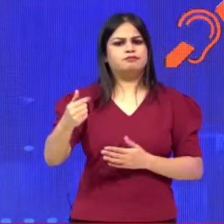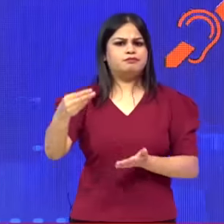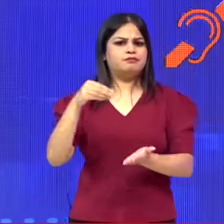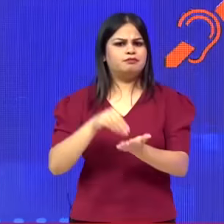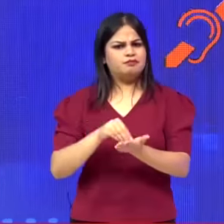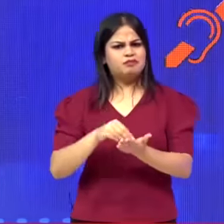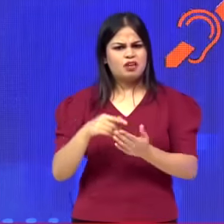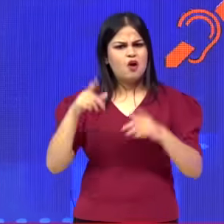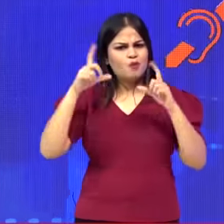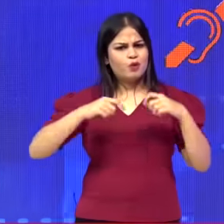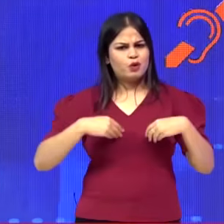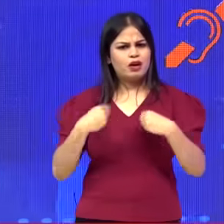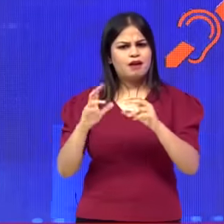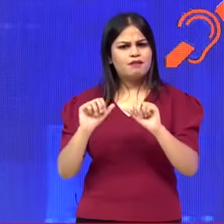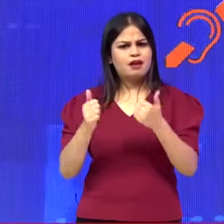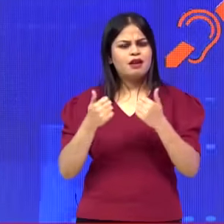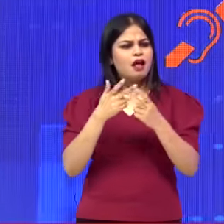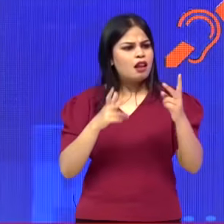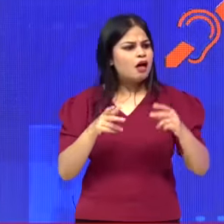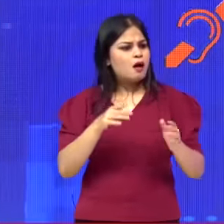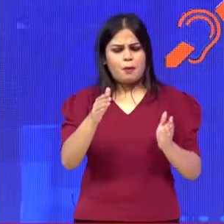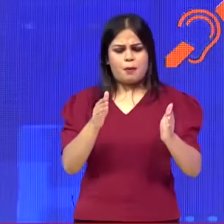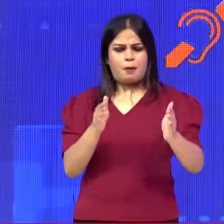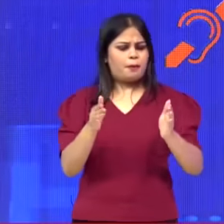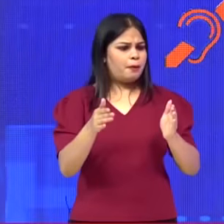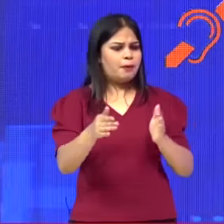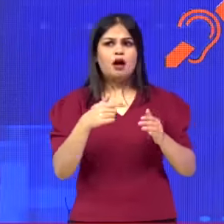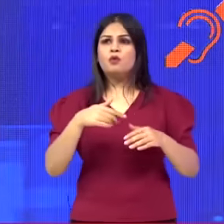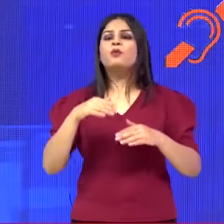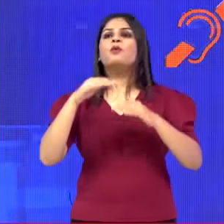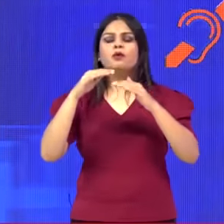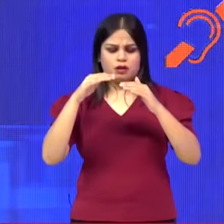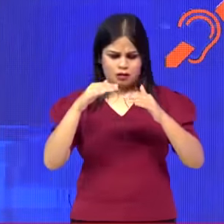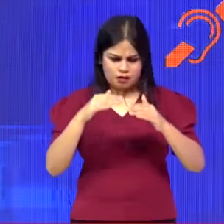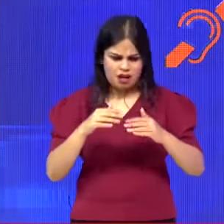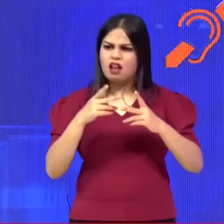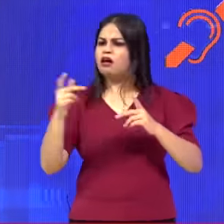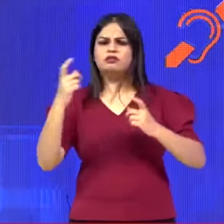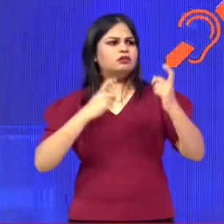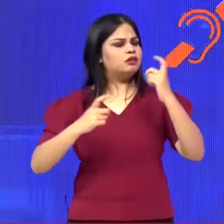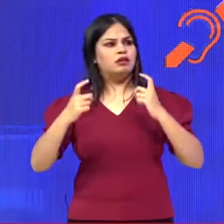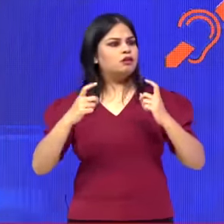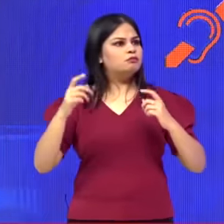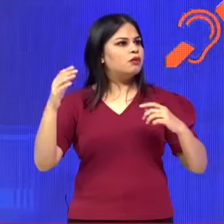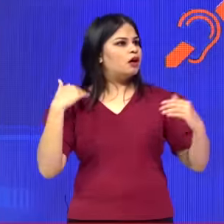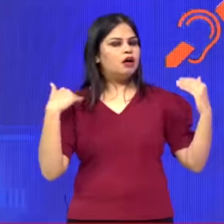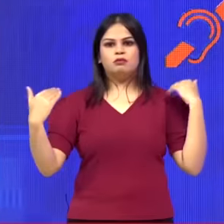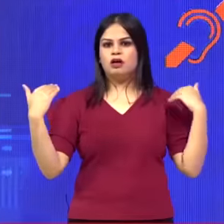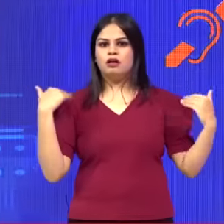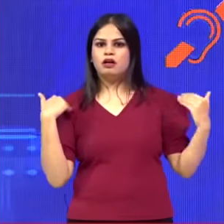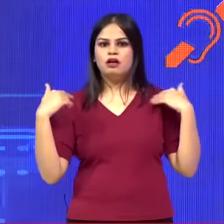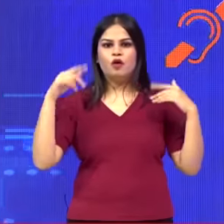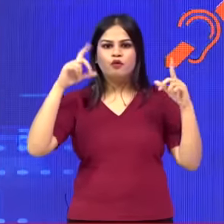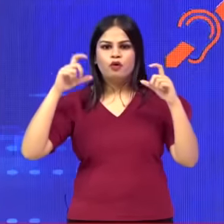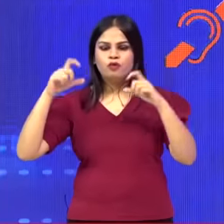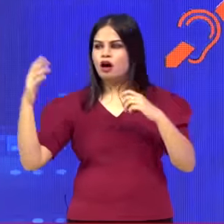आई गिव देम द पिक्चर्स, भाई इधर लेफ्ट लेफ्ट लेफ्ट, भाई राइट राइट राइट, भाई ऊपर ऊपर ऊपर, भाई भाई नीचे नीचे, भाई एक और बार, भाई भाई भाई भाई भाई भाई